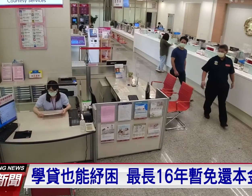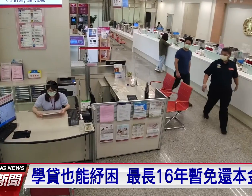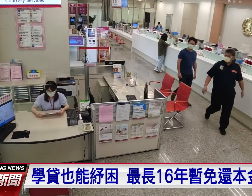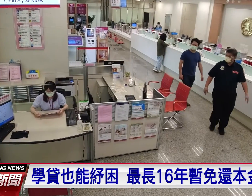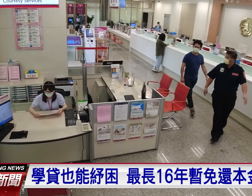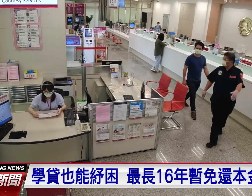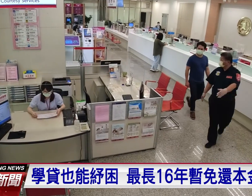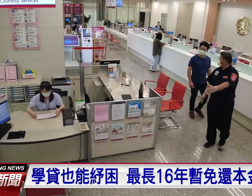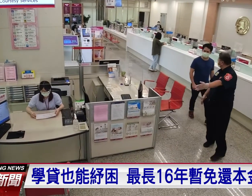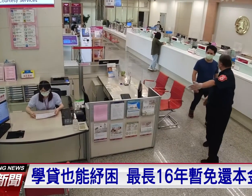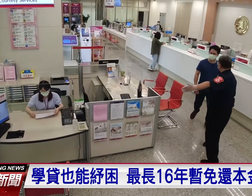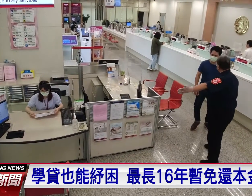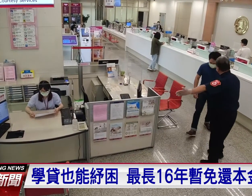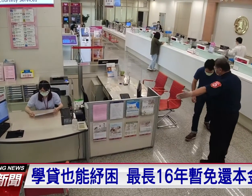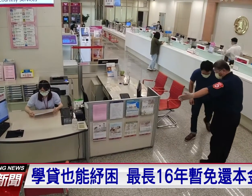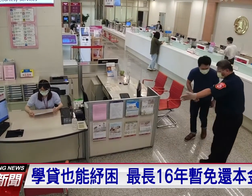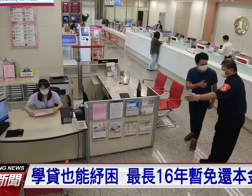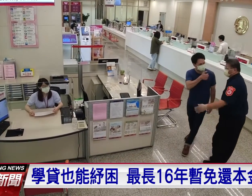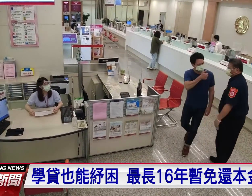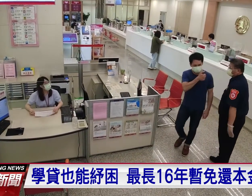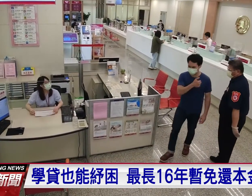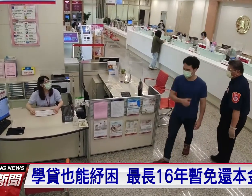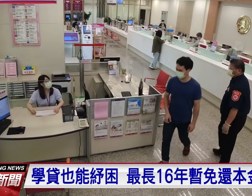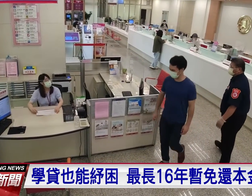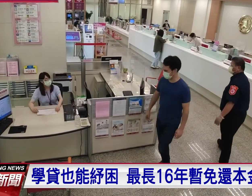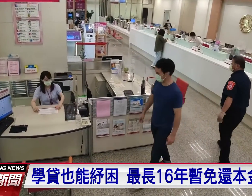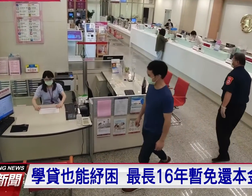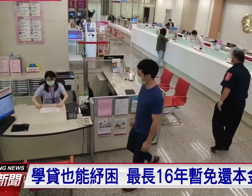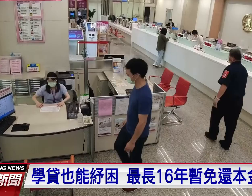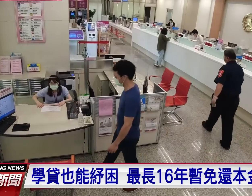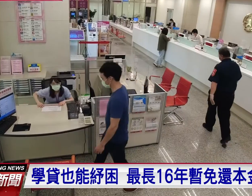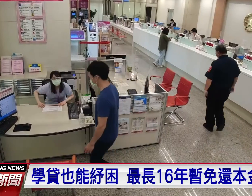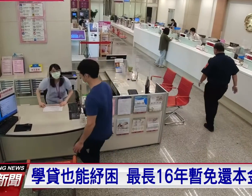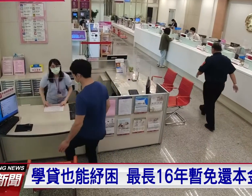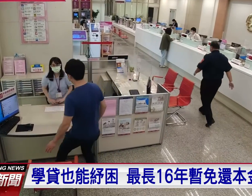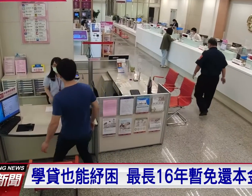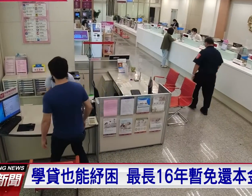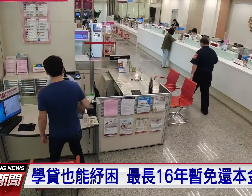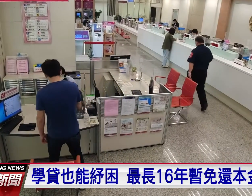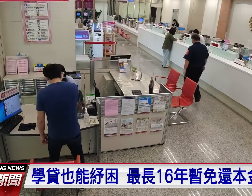门槛，最长可申请16年，暂时不用偿还